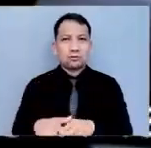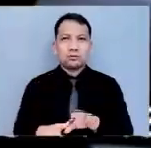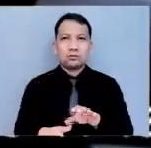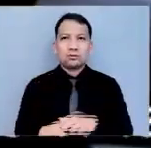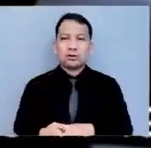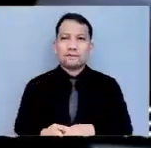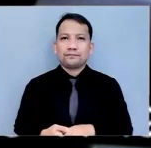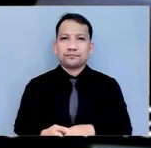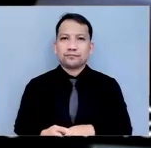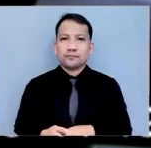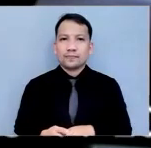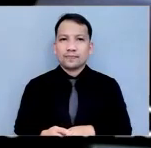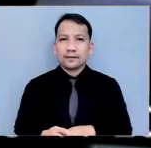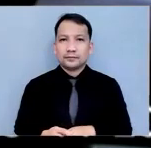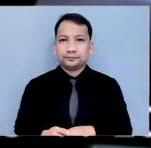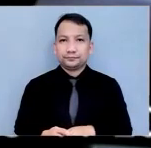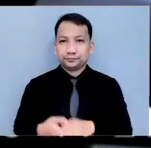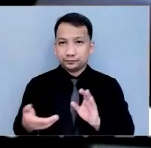na ang motibasyon talaga,